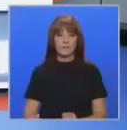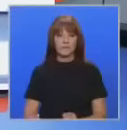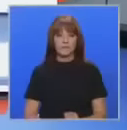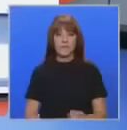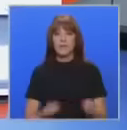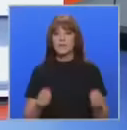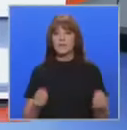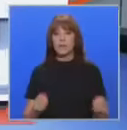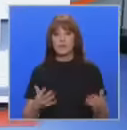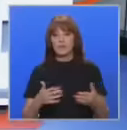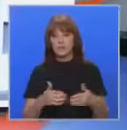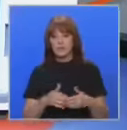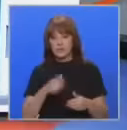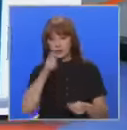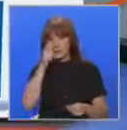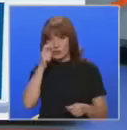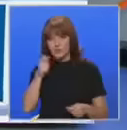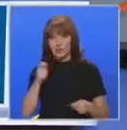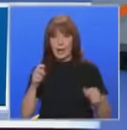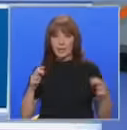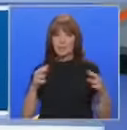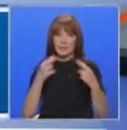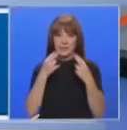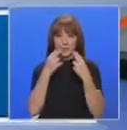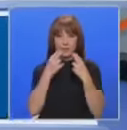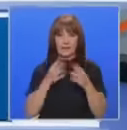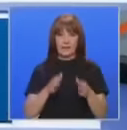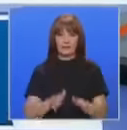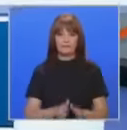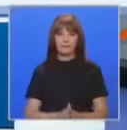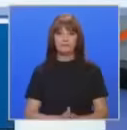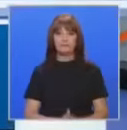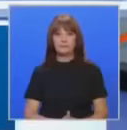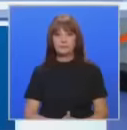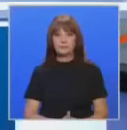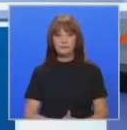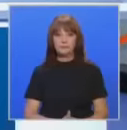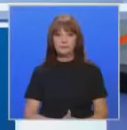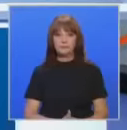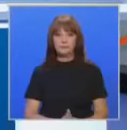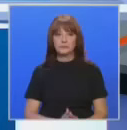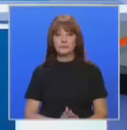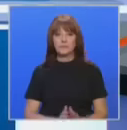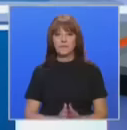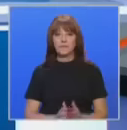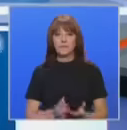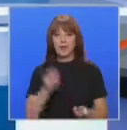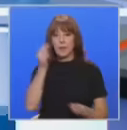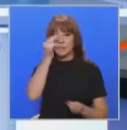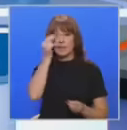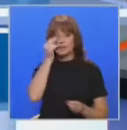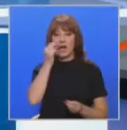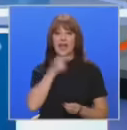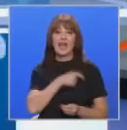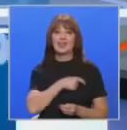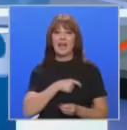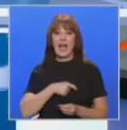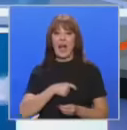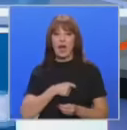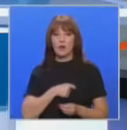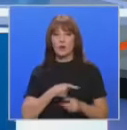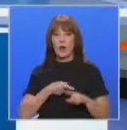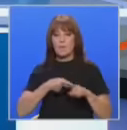Започва централната емисия по света и у нас. Аз съм Аделина Радева. Аз съм Даниел Чипев. Здравейте. България е в траур. С